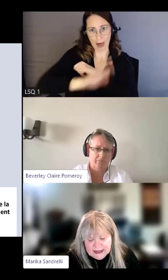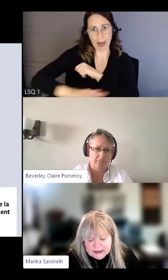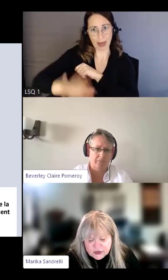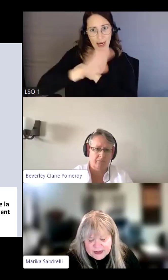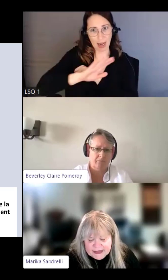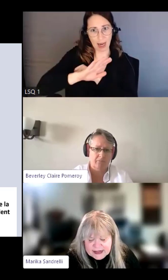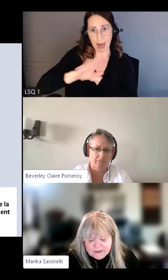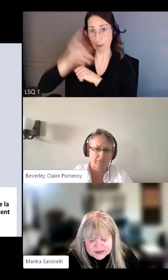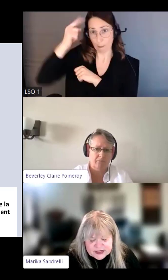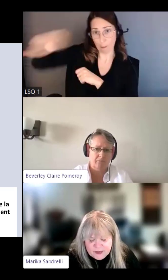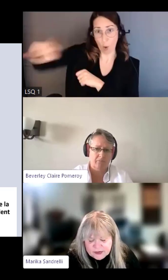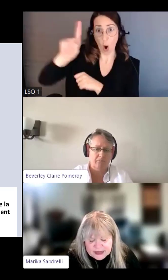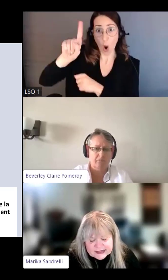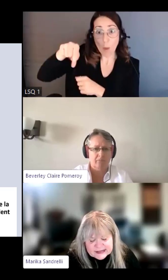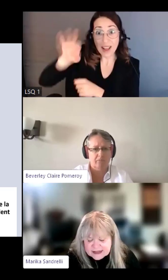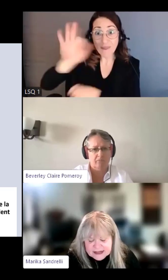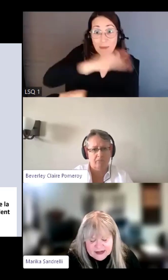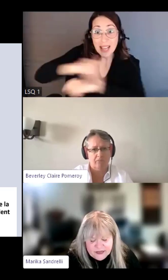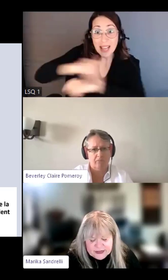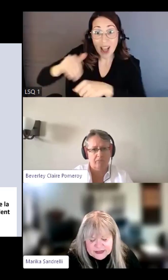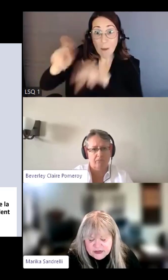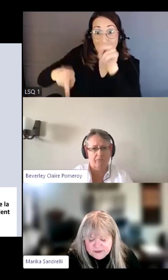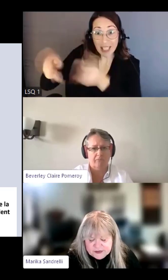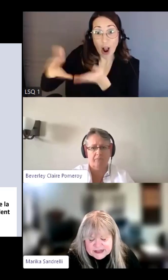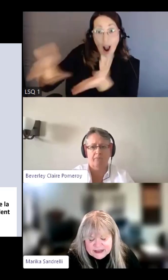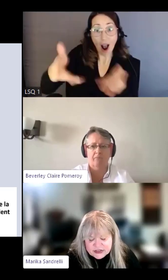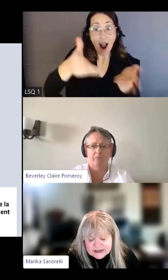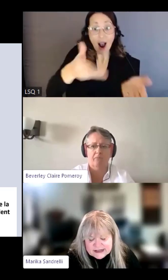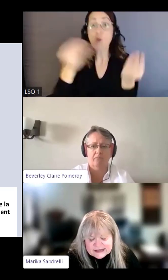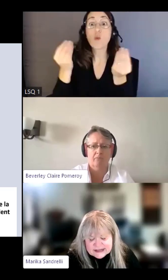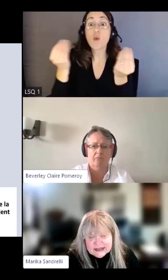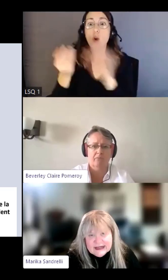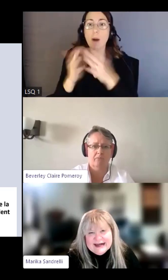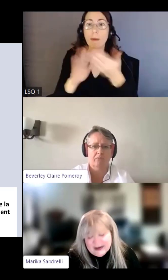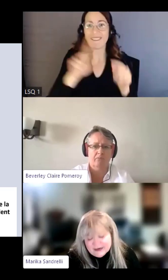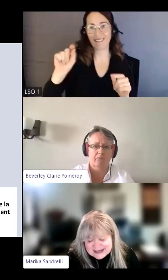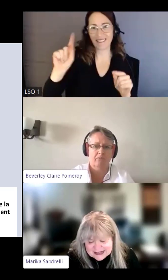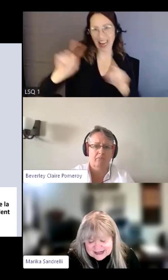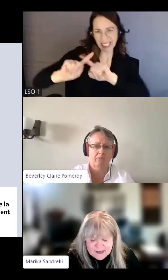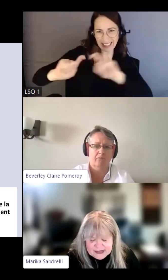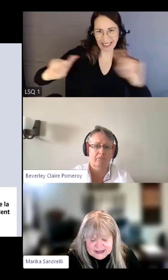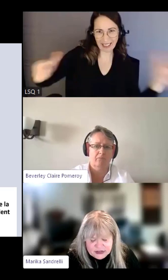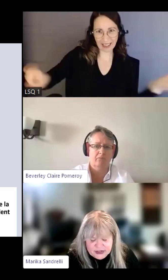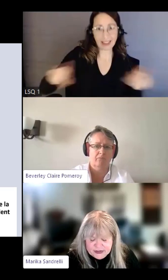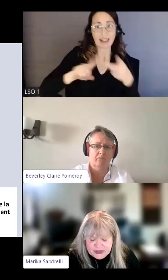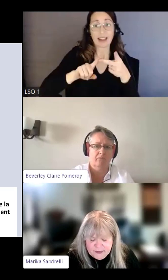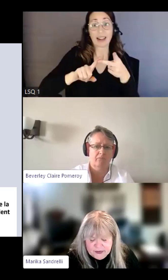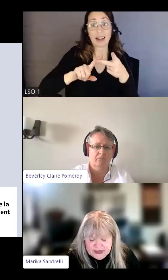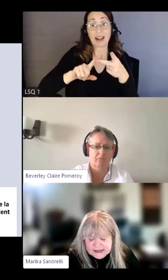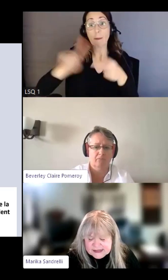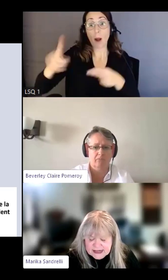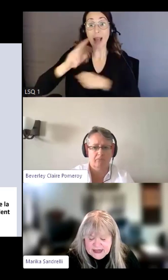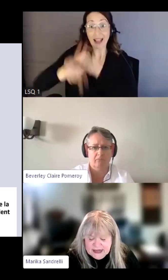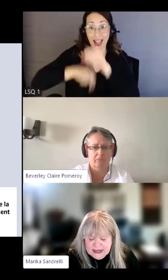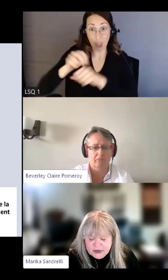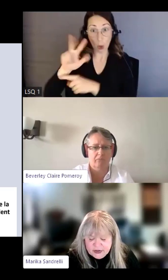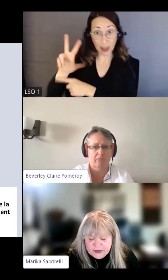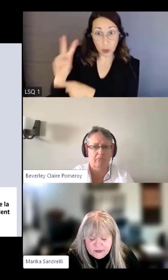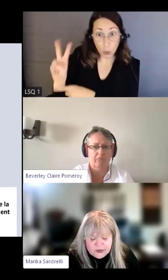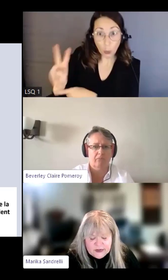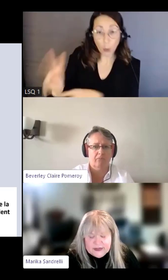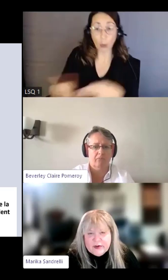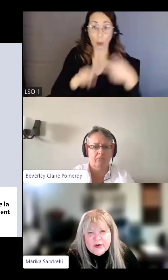communautés diversifiées, 32 Premières Nations et dans 6 communautés non cédées.